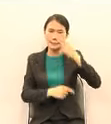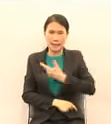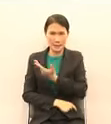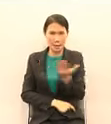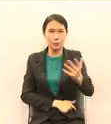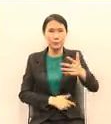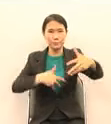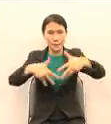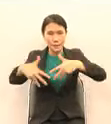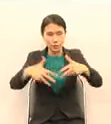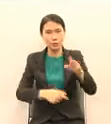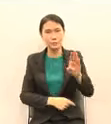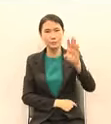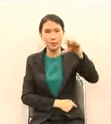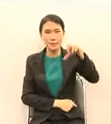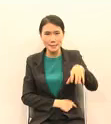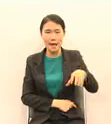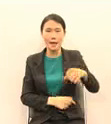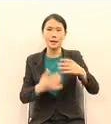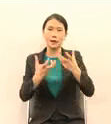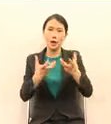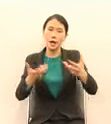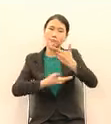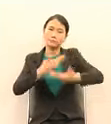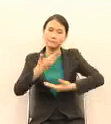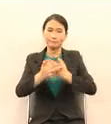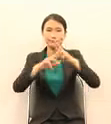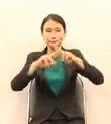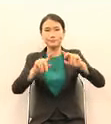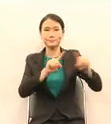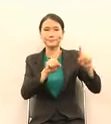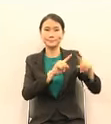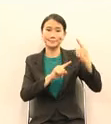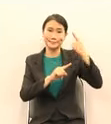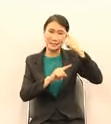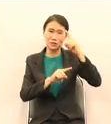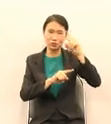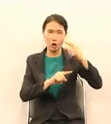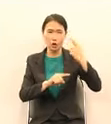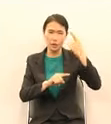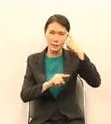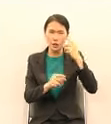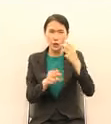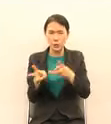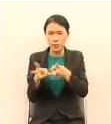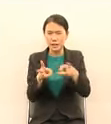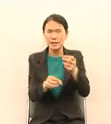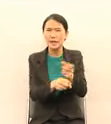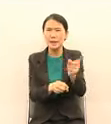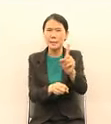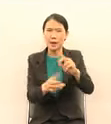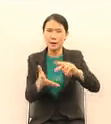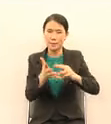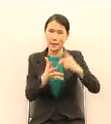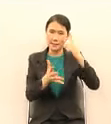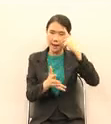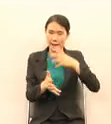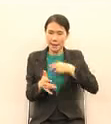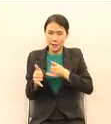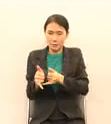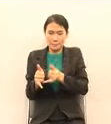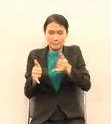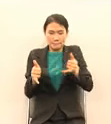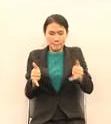ครับทุกบริษัทห้างร้านภาคเอกชนทุกท่านมีส่วนในการที่จะออกแบบ ทำอย่างไรให้กระบวนการของ social